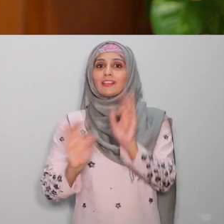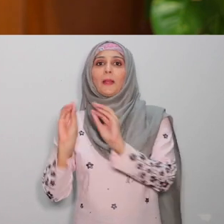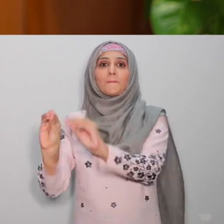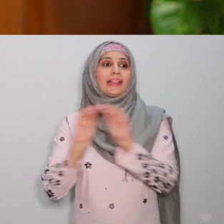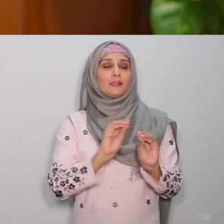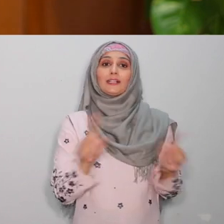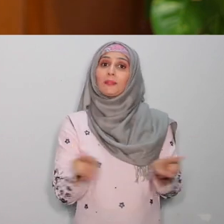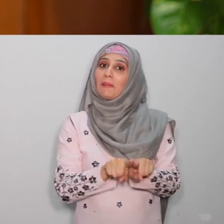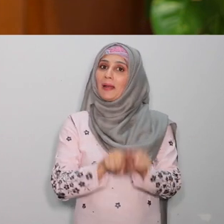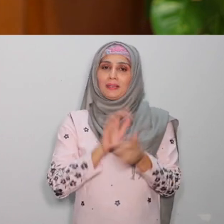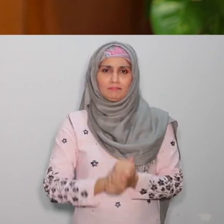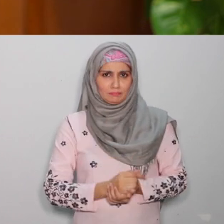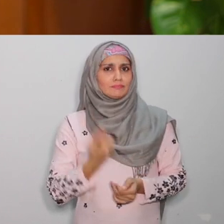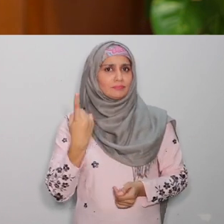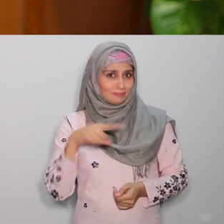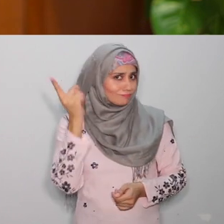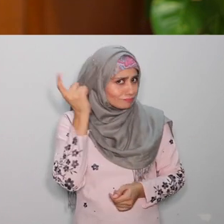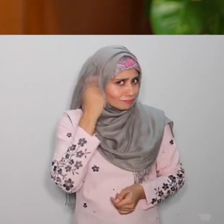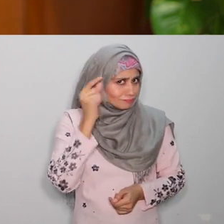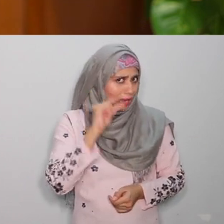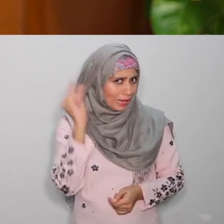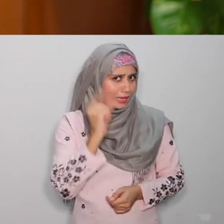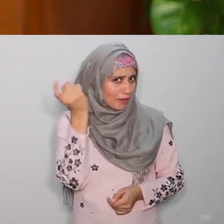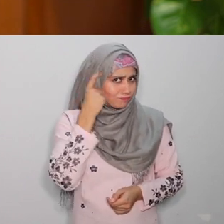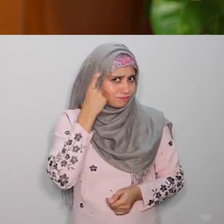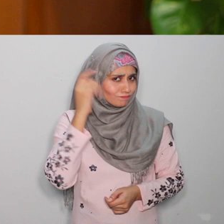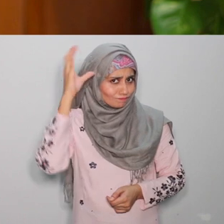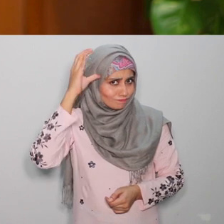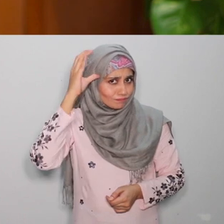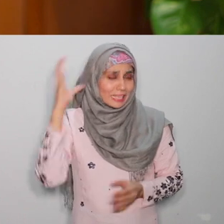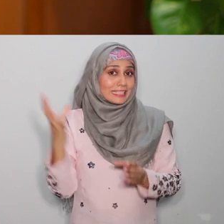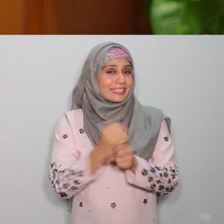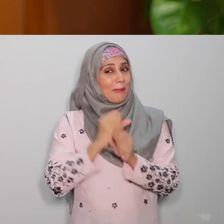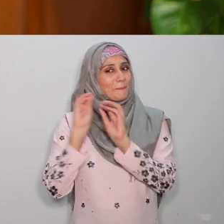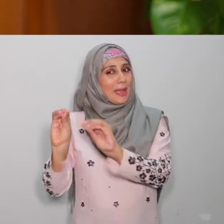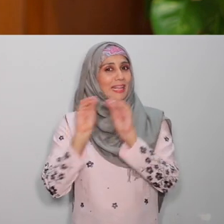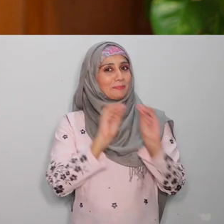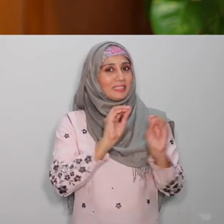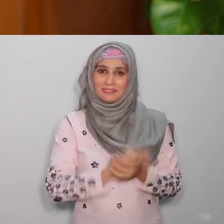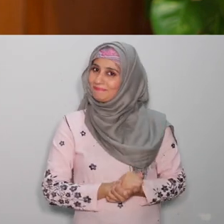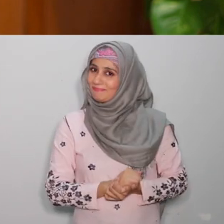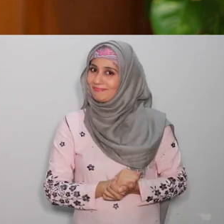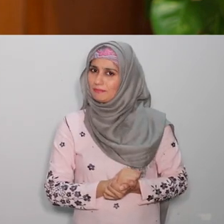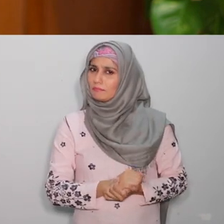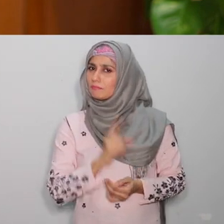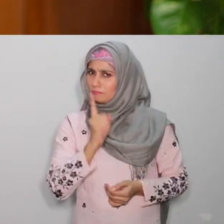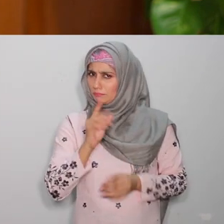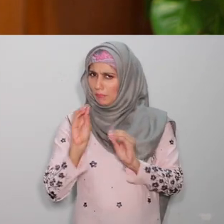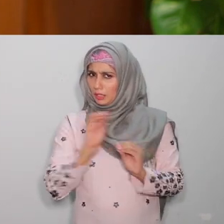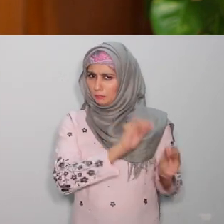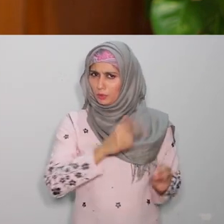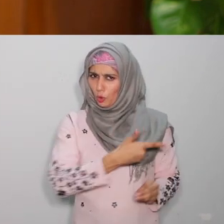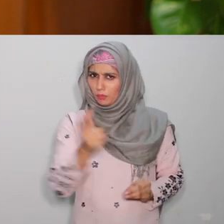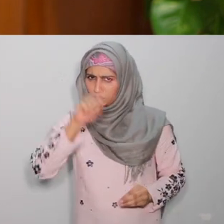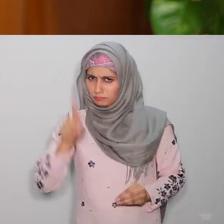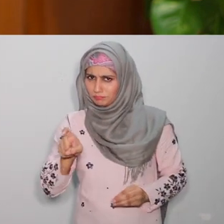लिए। है ना आपा भी अक्लमंद खातून, सब का ख्याल रखती हैं। आप